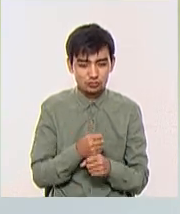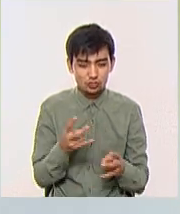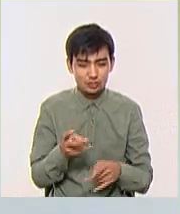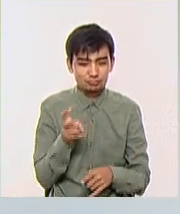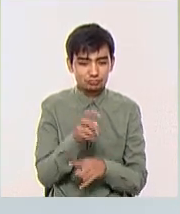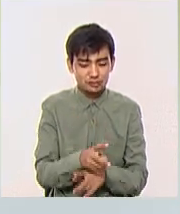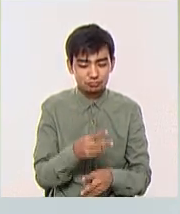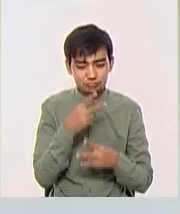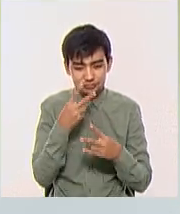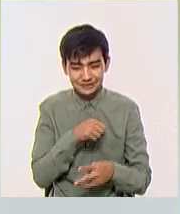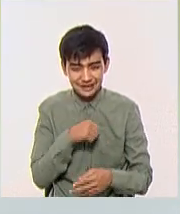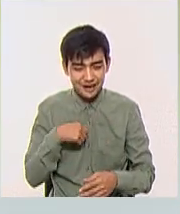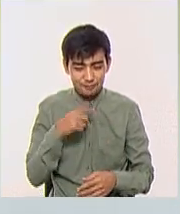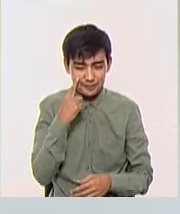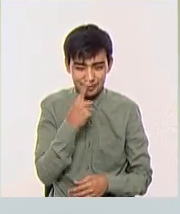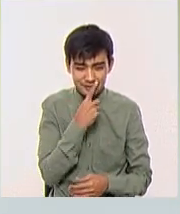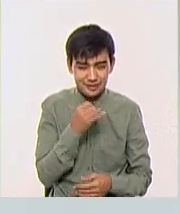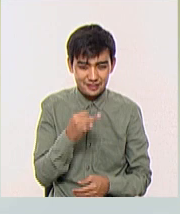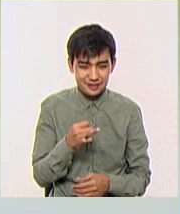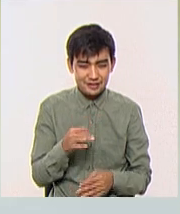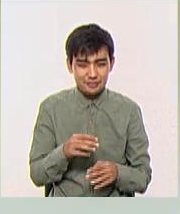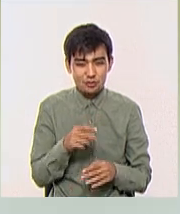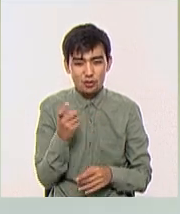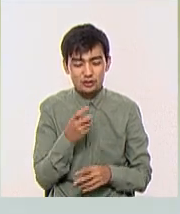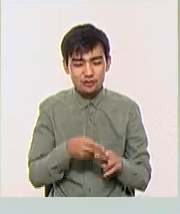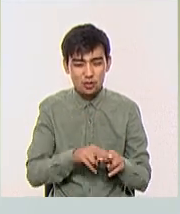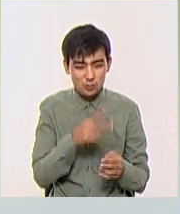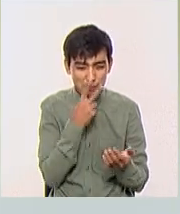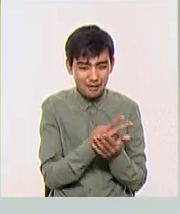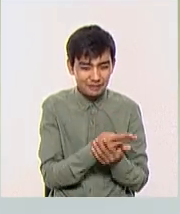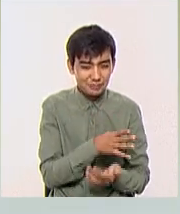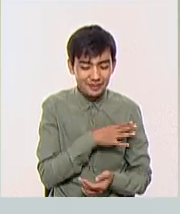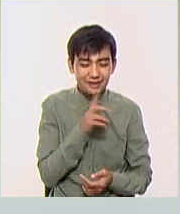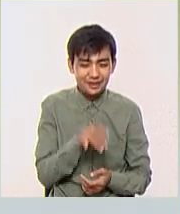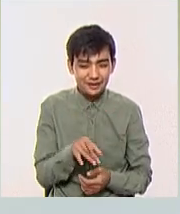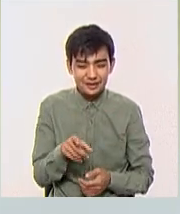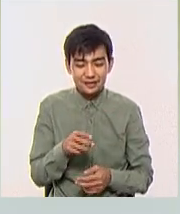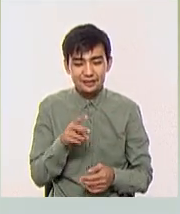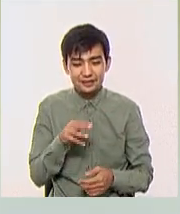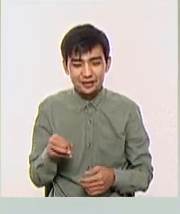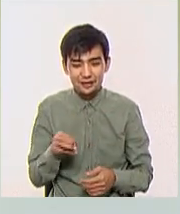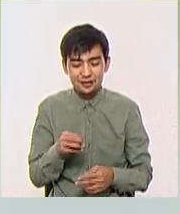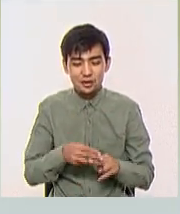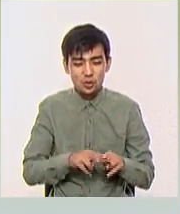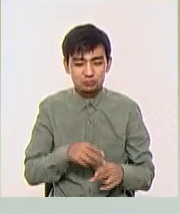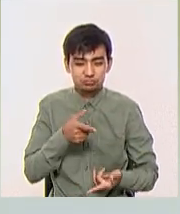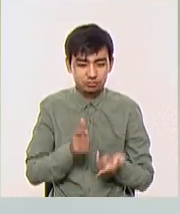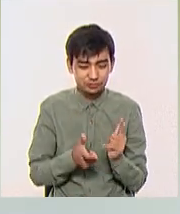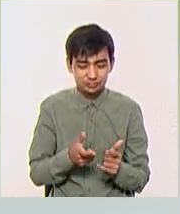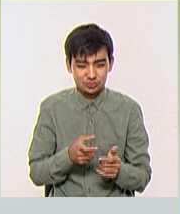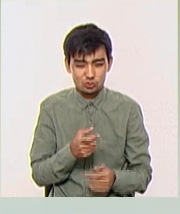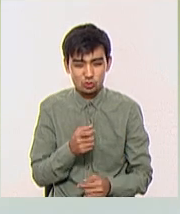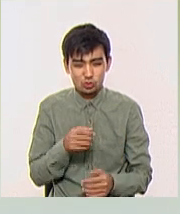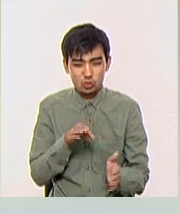проехаться, посмотреть не те хозяйства, которые ему показывают, а те, которые действительно